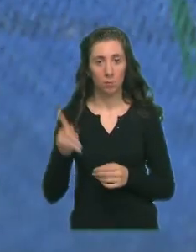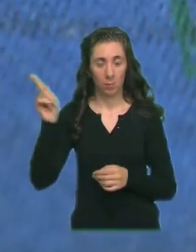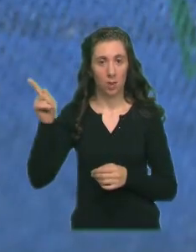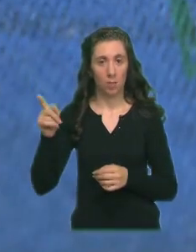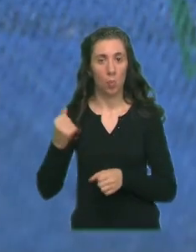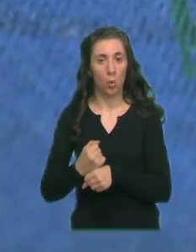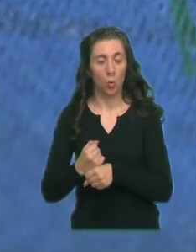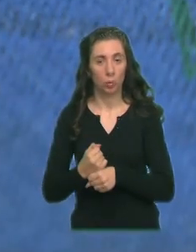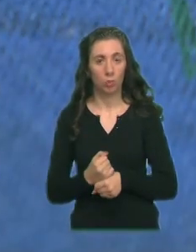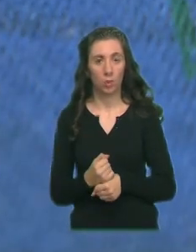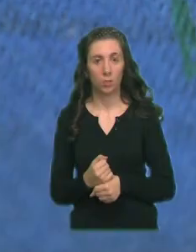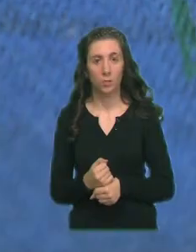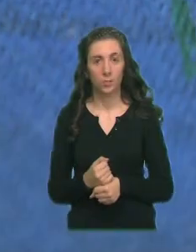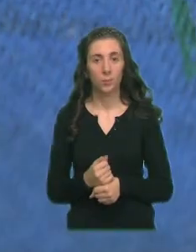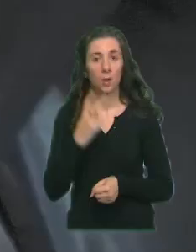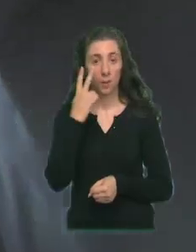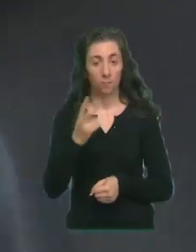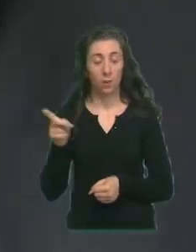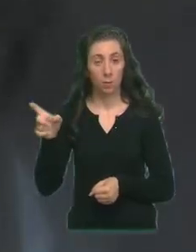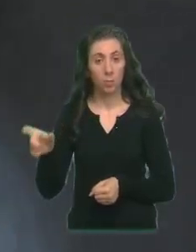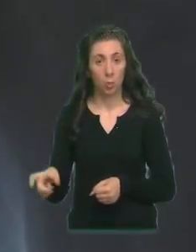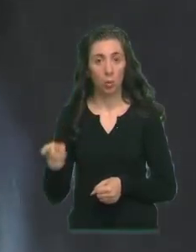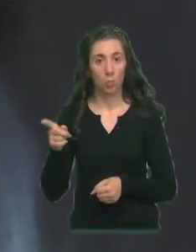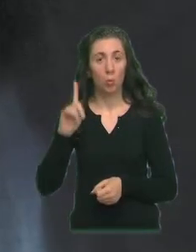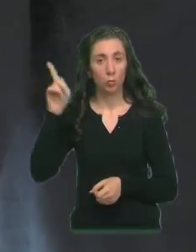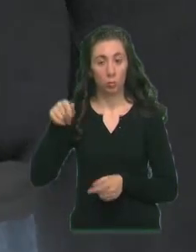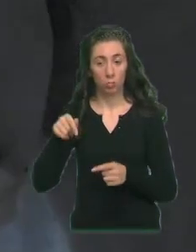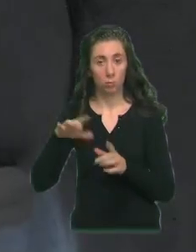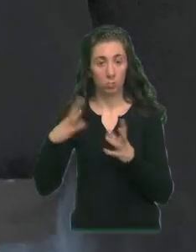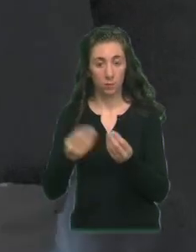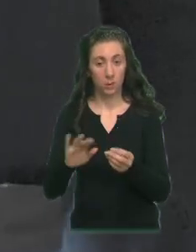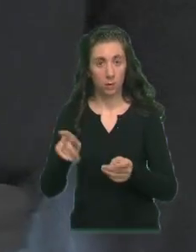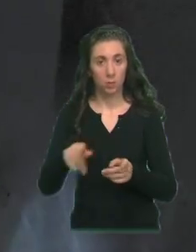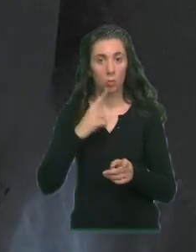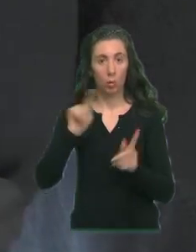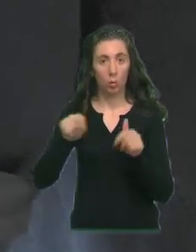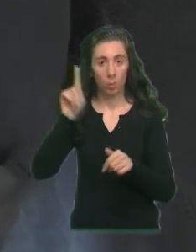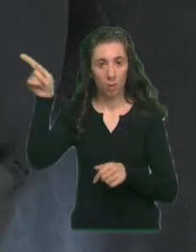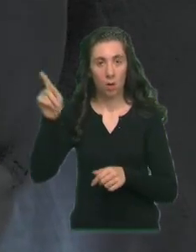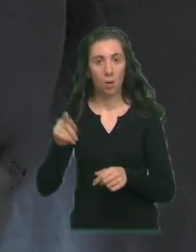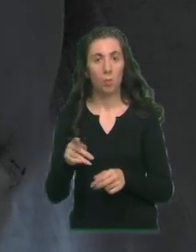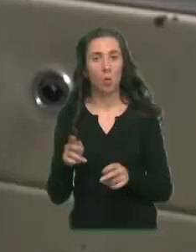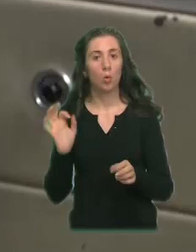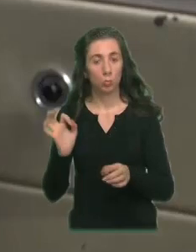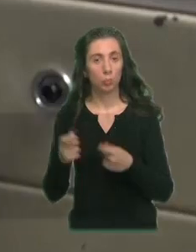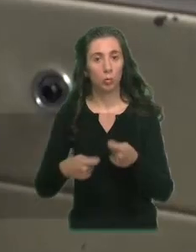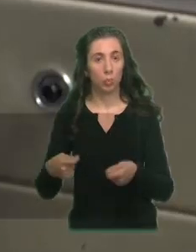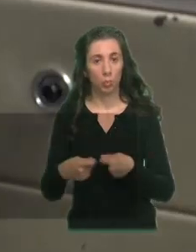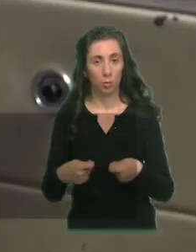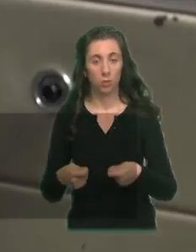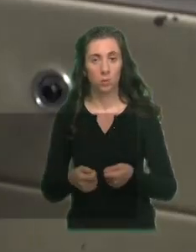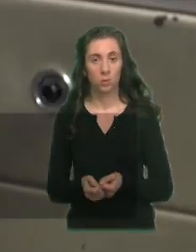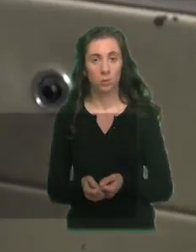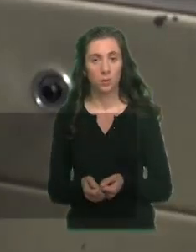njihovim radom i vidim po njemu da su oni tamo na pravi način i organizirani,